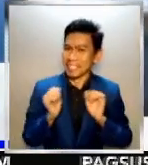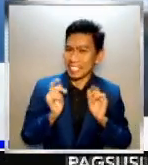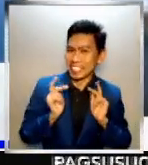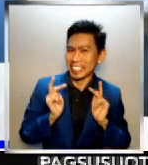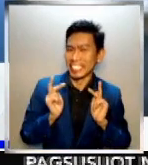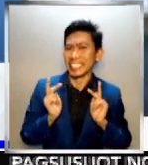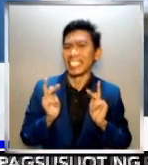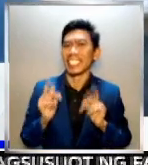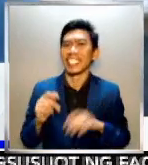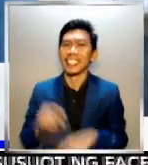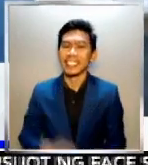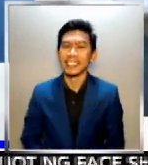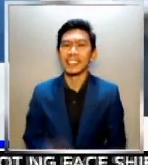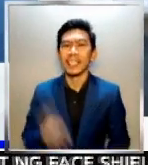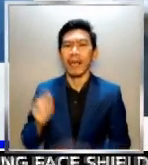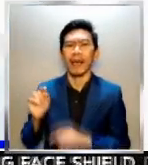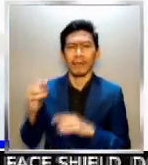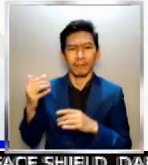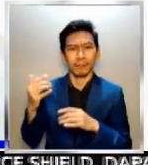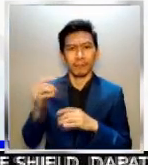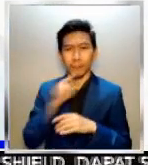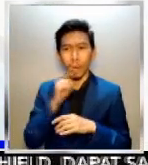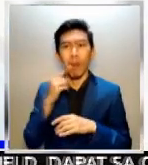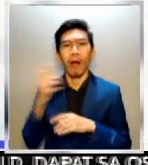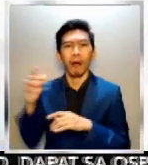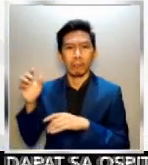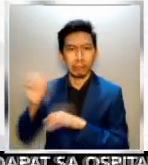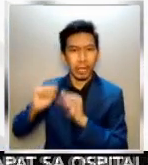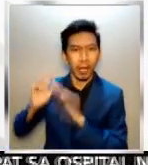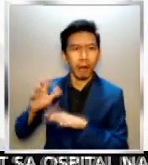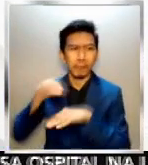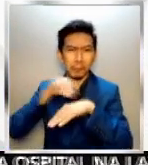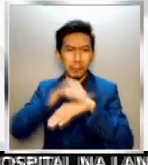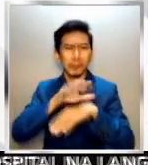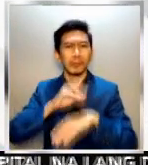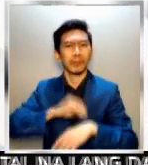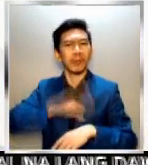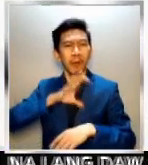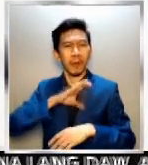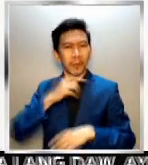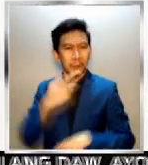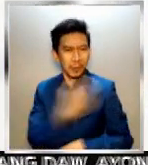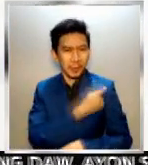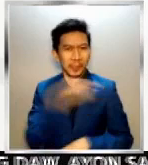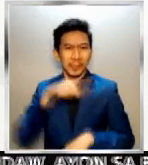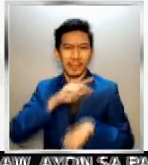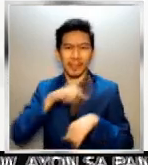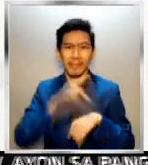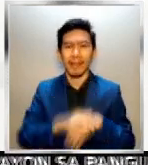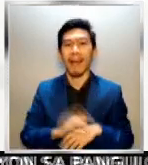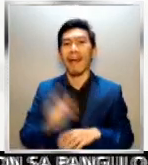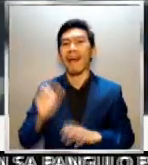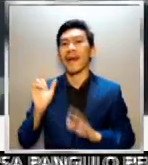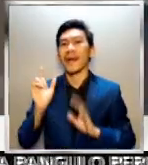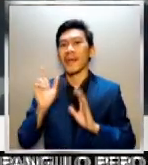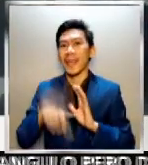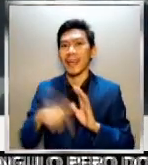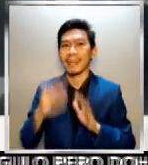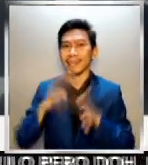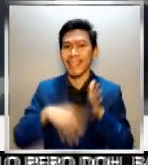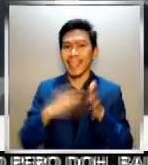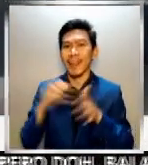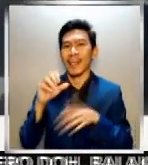the vaccine confidence, especially in the Philippines. At sa wakas, si Nanay Rosana nakatakda ng bakunahan sa susunod na linggo.